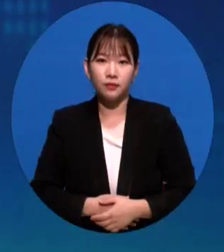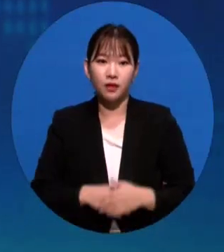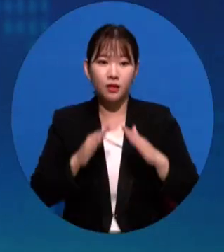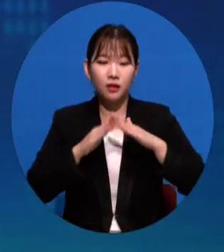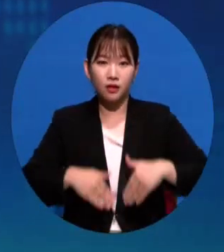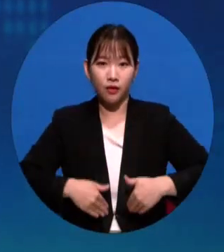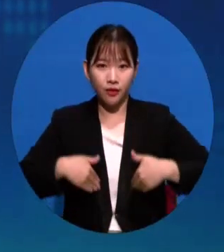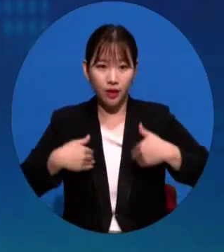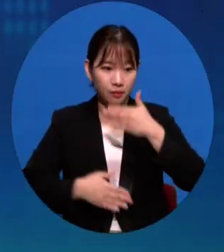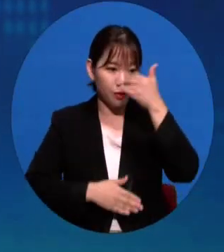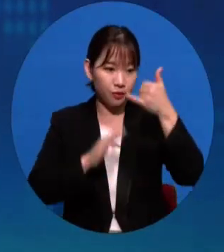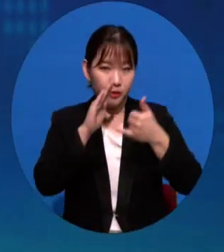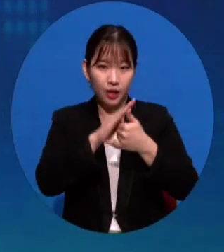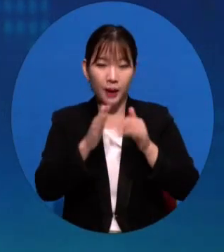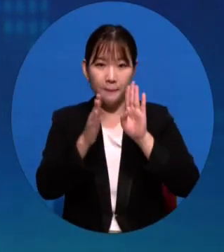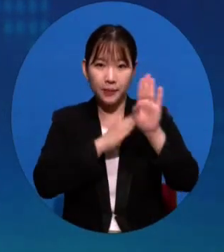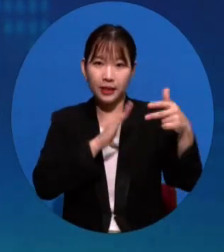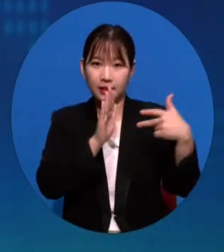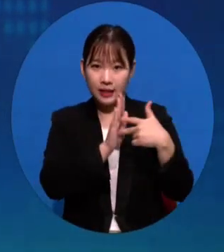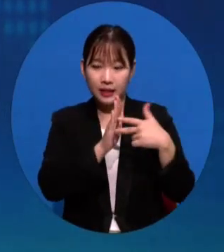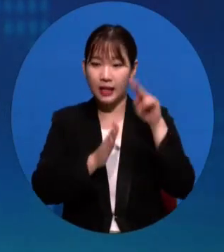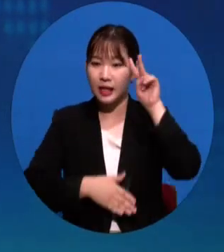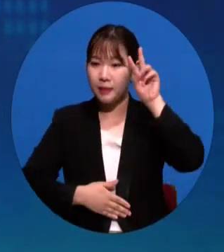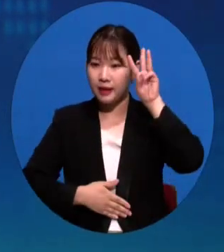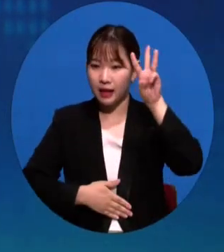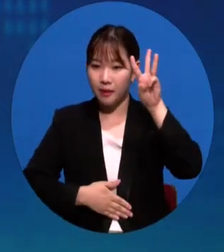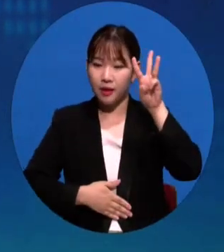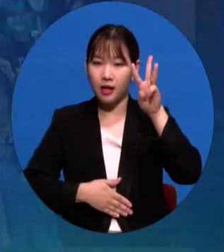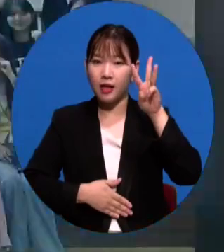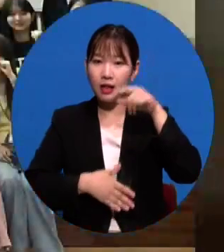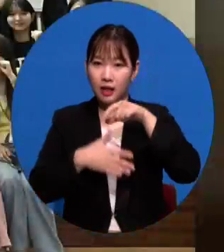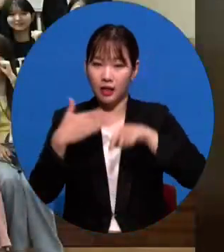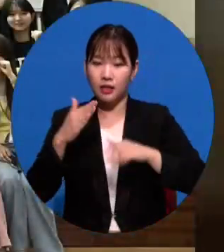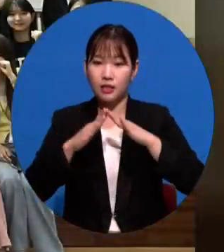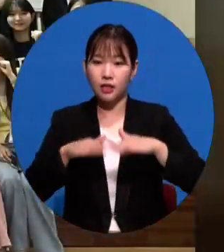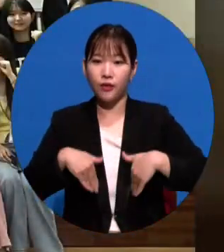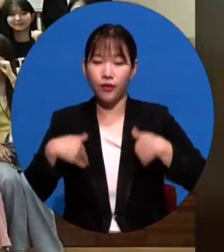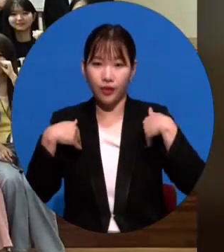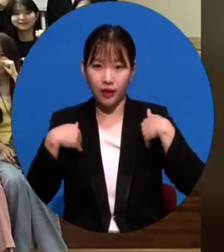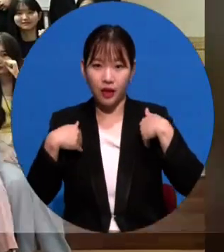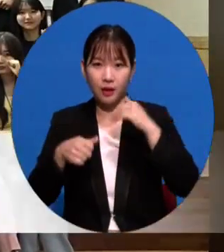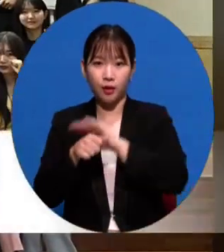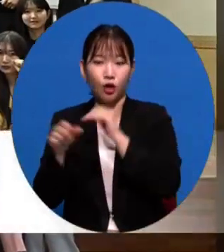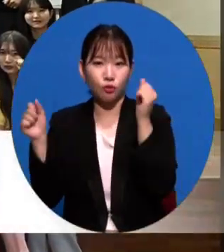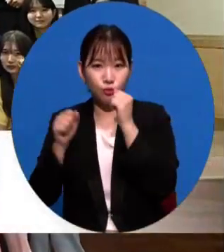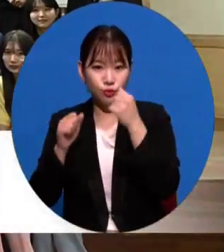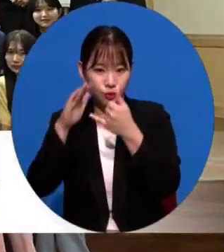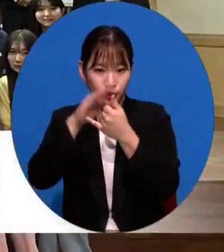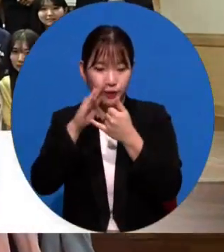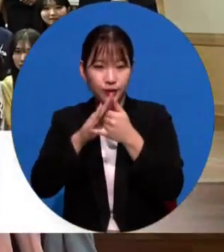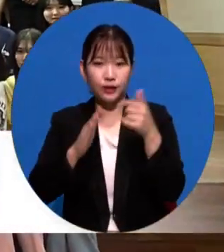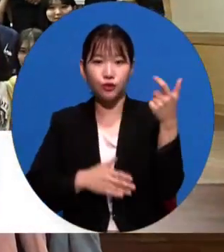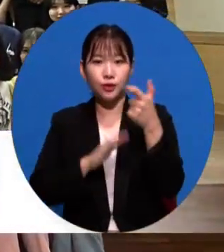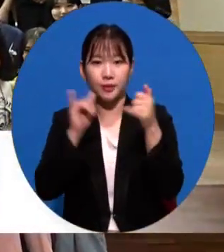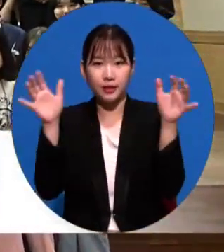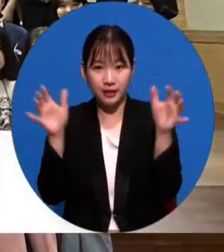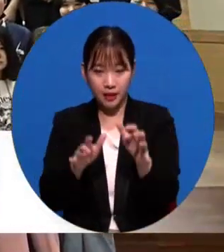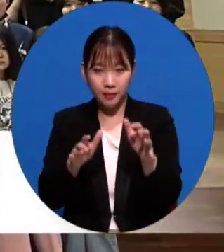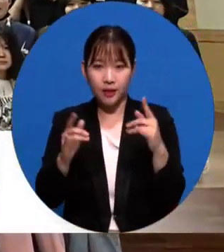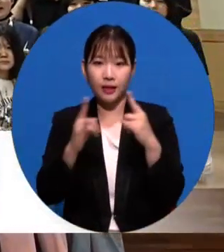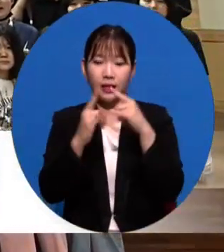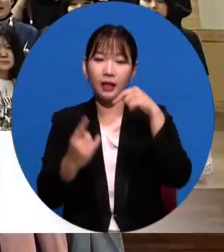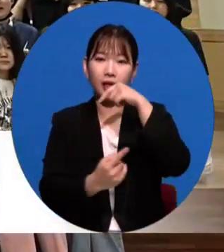전라남도 청소년 미래재단은 2박 3일 동안 전남 경북 청소년 6명에 참여하는 교류